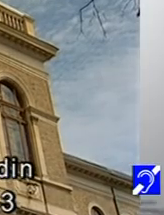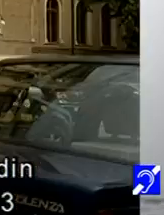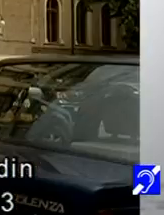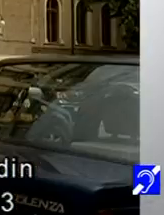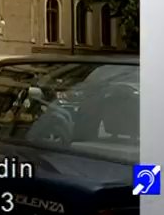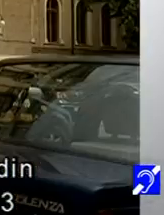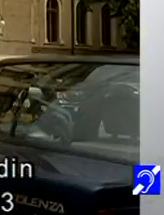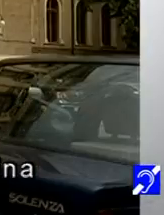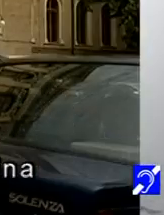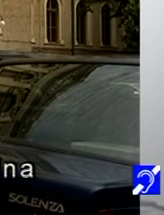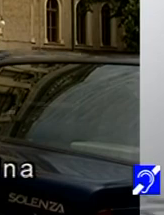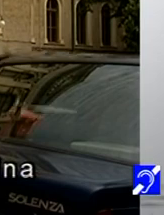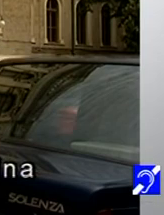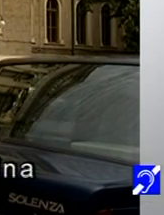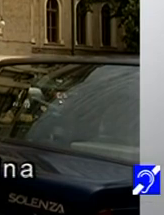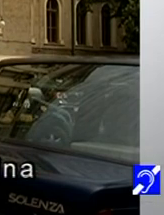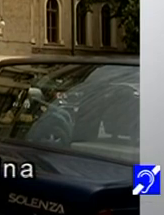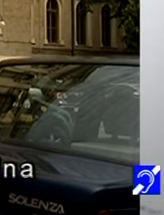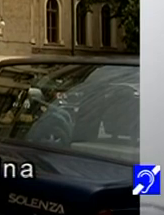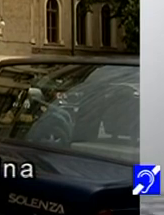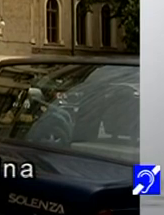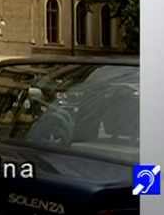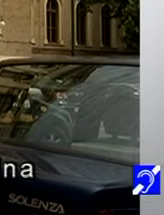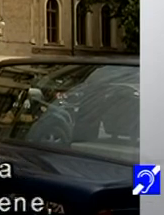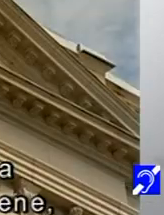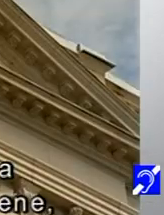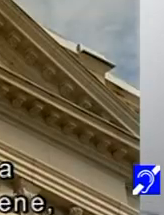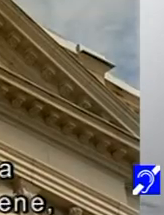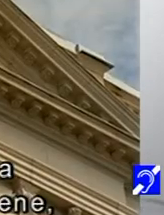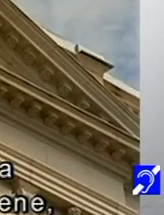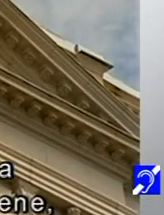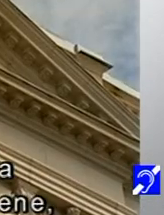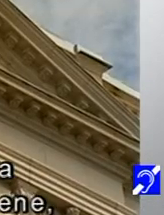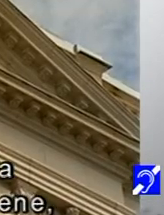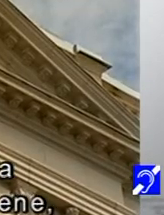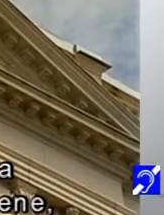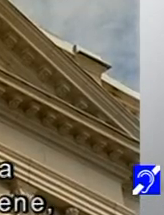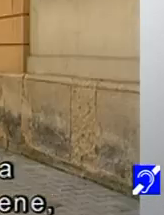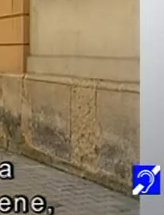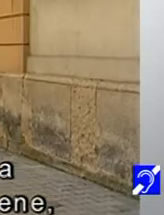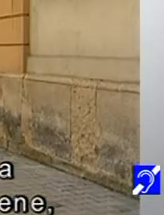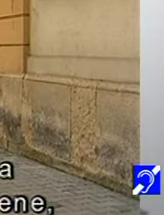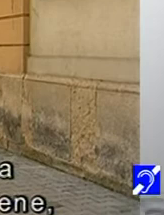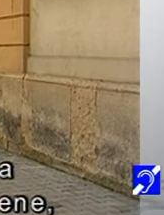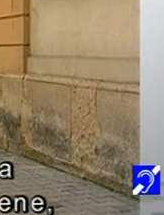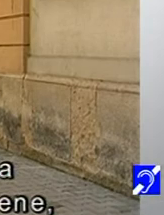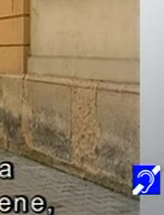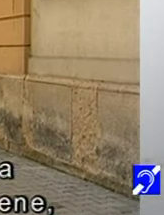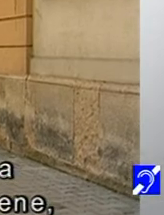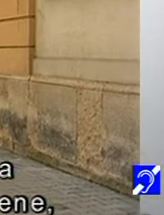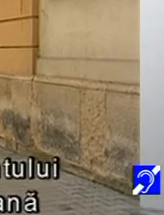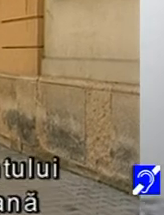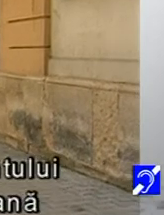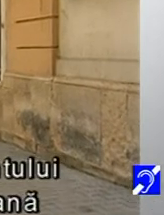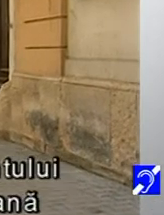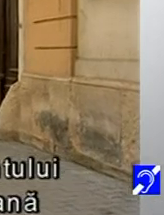2012-2013 gab Dr. Christina Bojan der deutschsprachigen Sendung ein Interview über die deutschsprachigen Studiengänge der Babeș-Bolyai-Universität